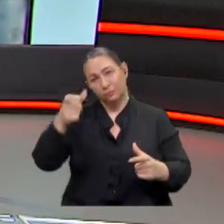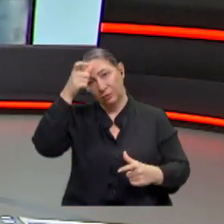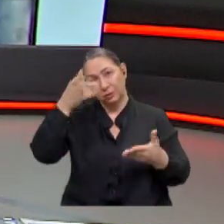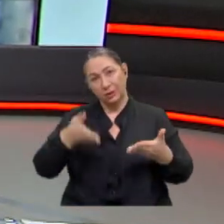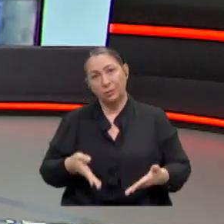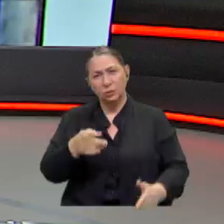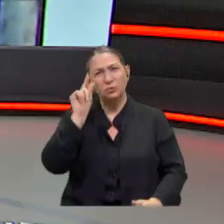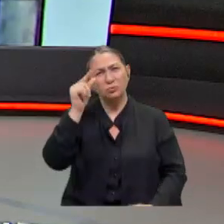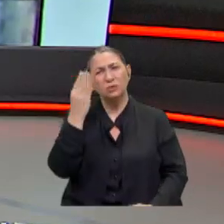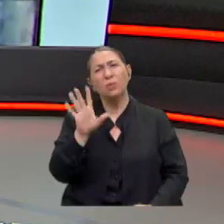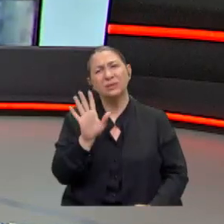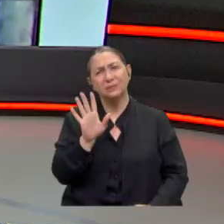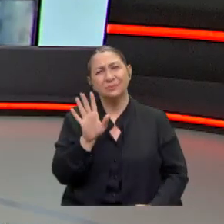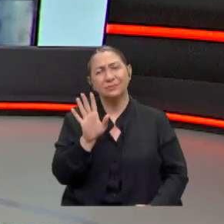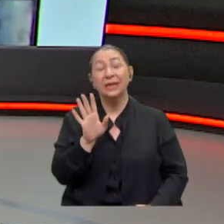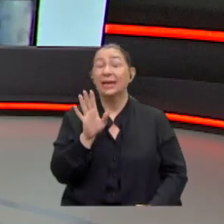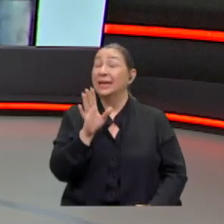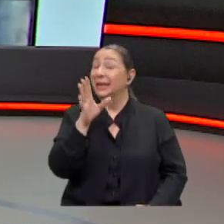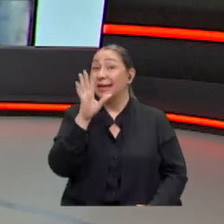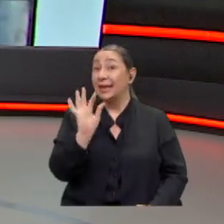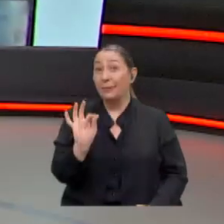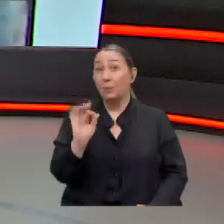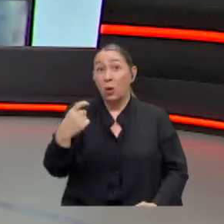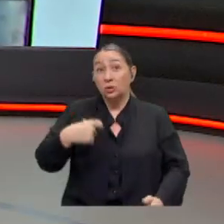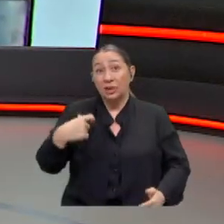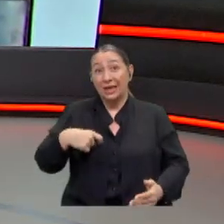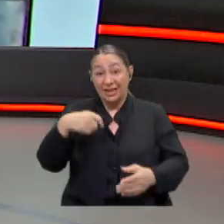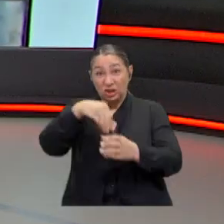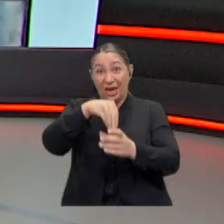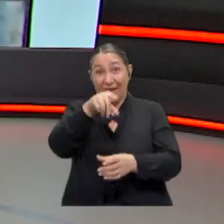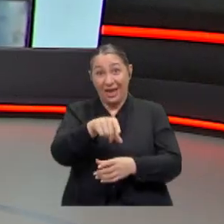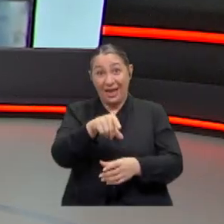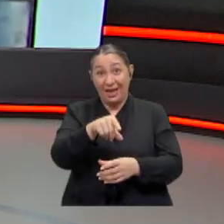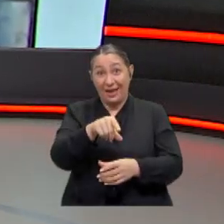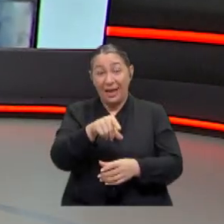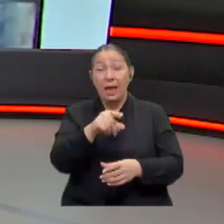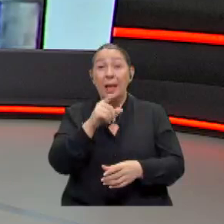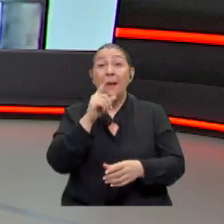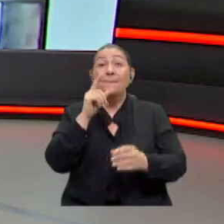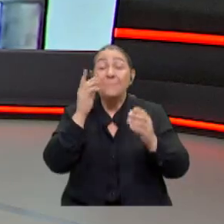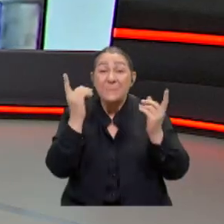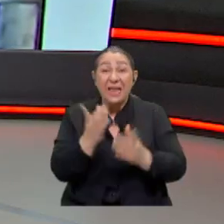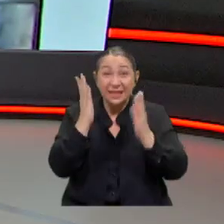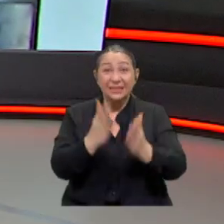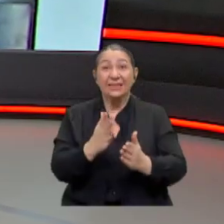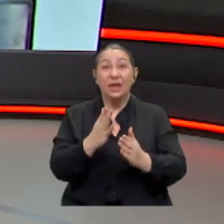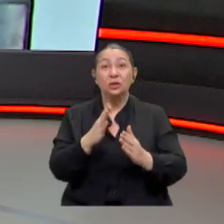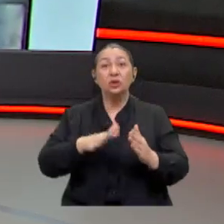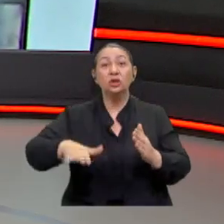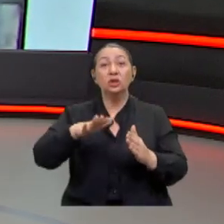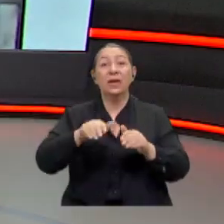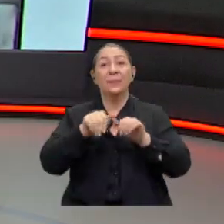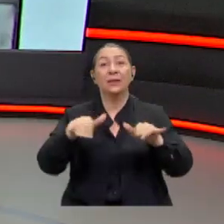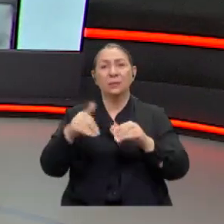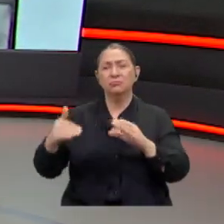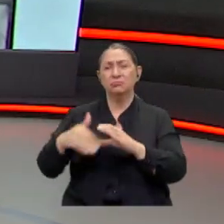bundan kuşkunuz olmasın kim Özellikle de içerde bilhassa da sosyal